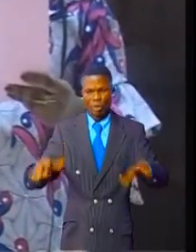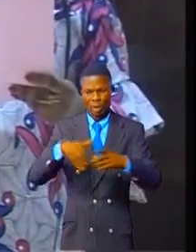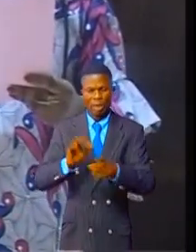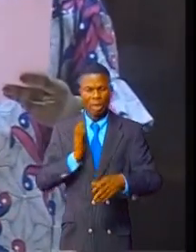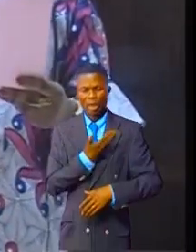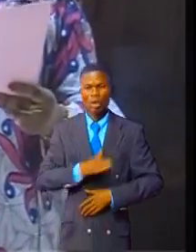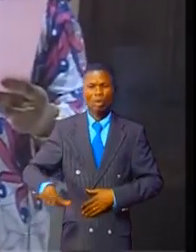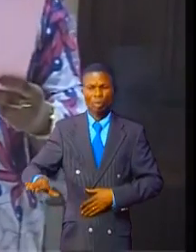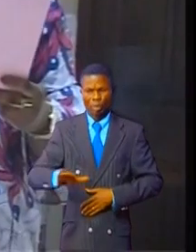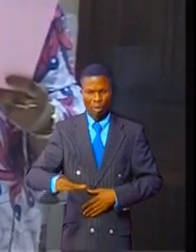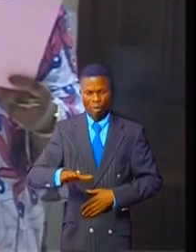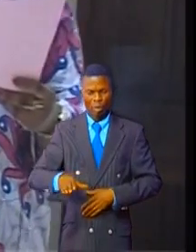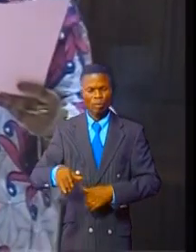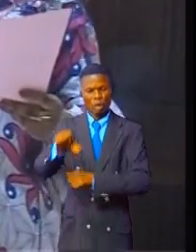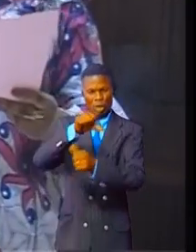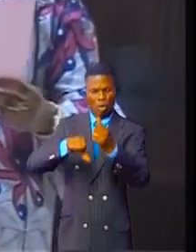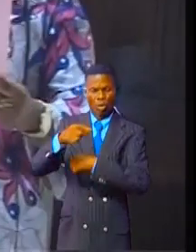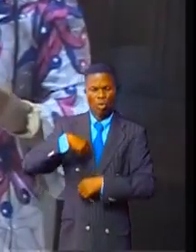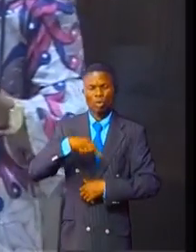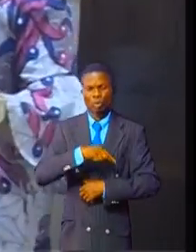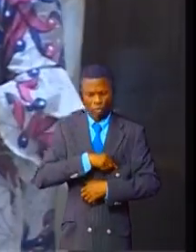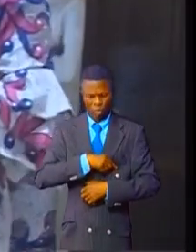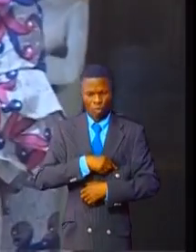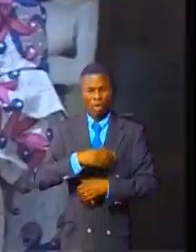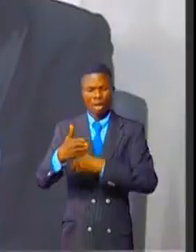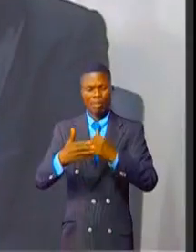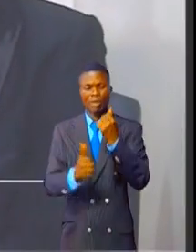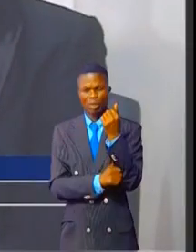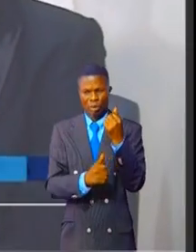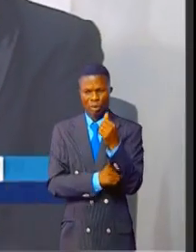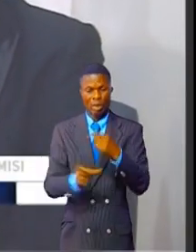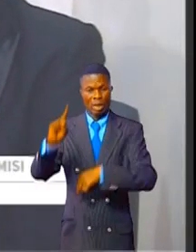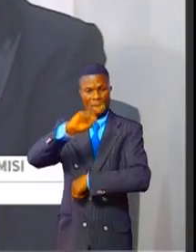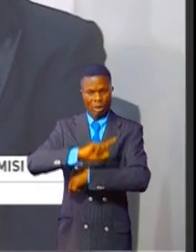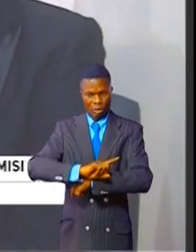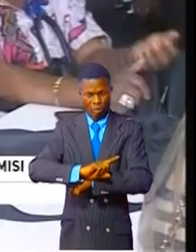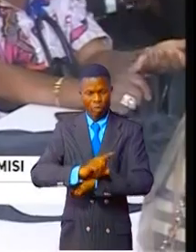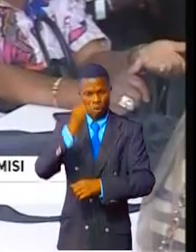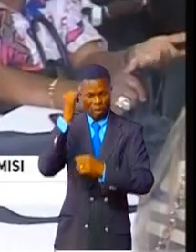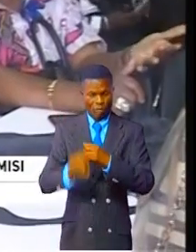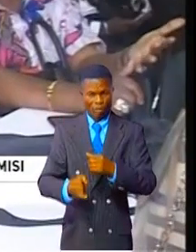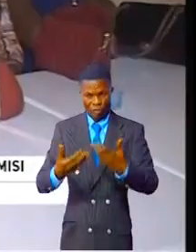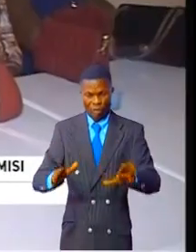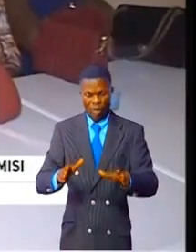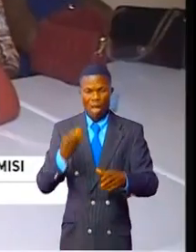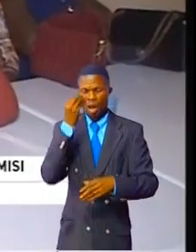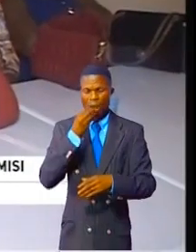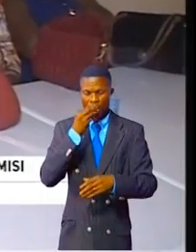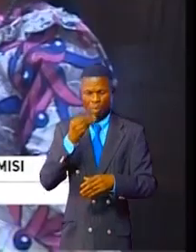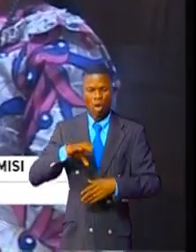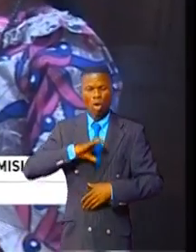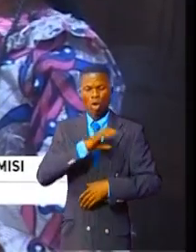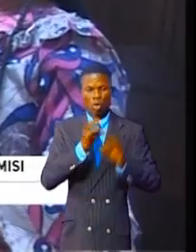l environnement une journée qui s'est clôturée par les mots du comité d'organisation